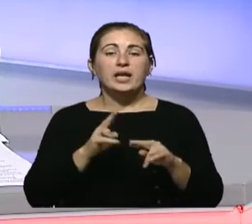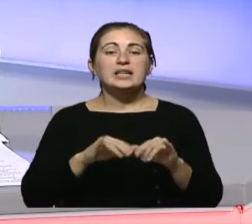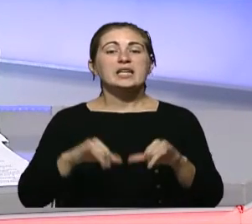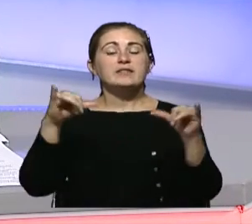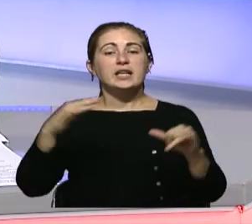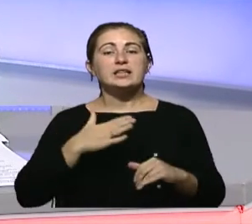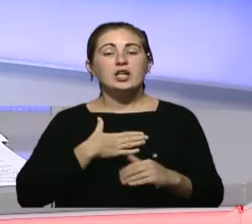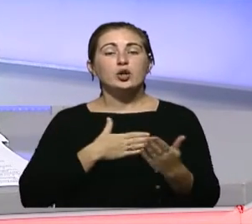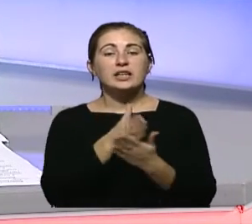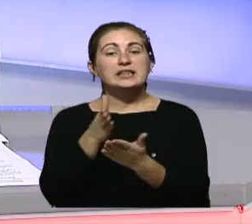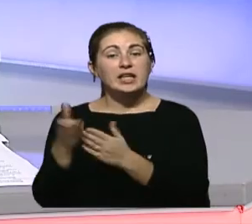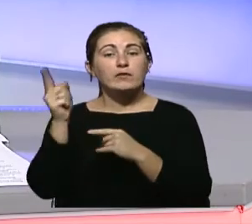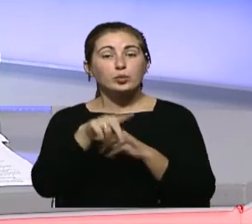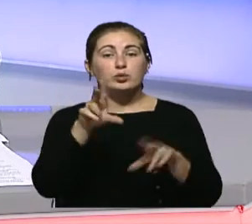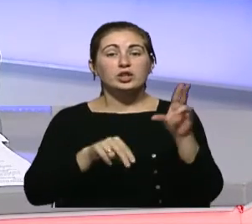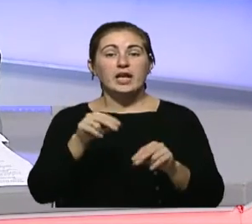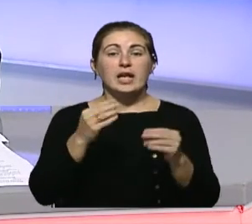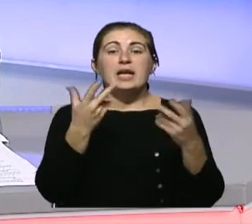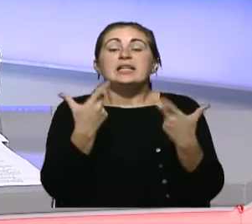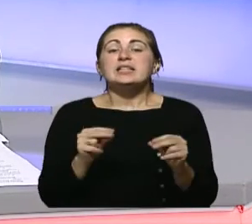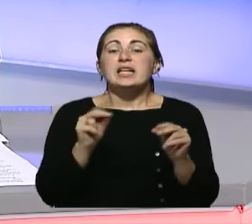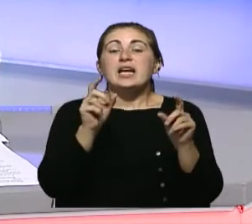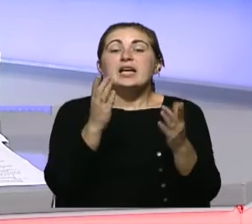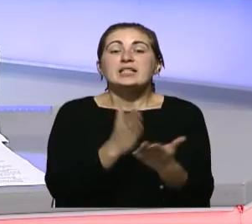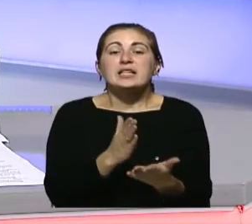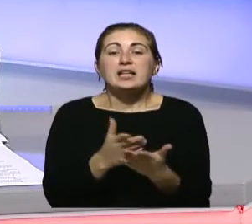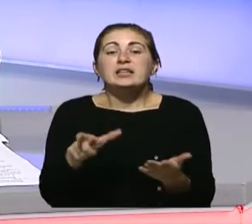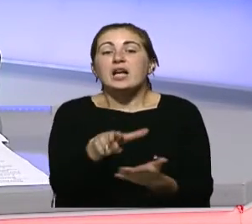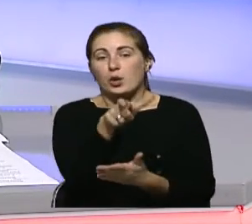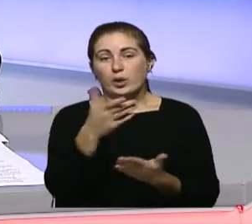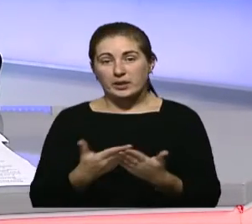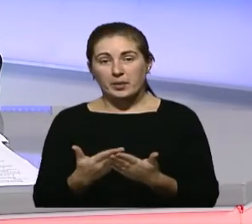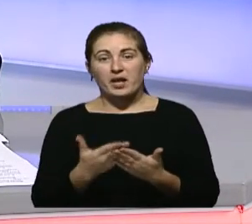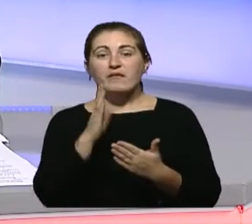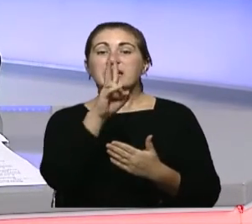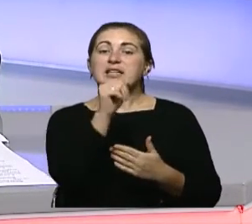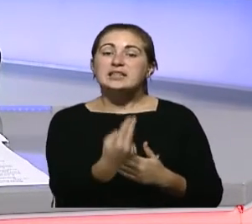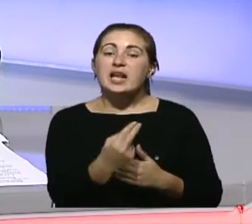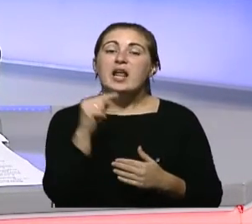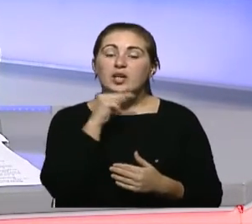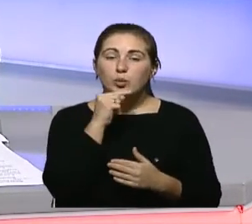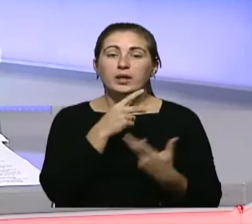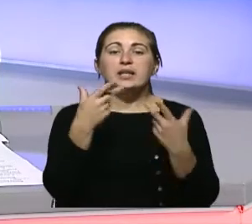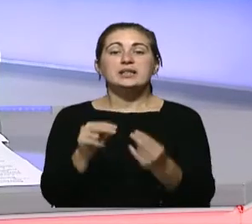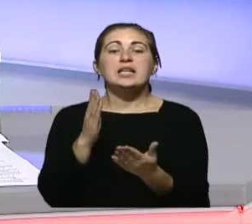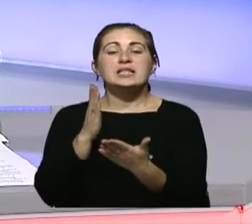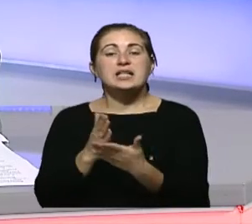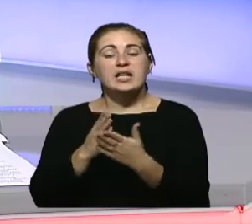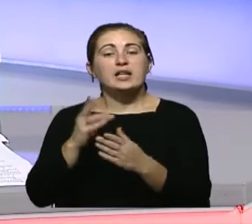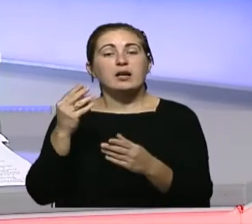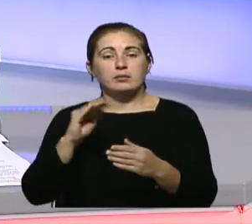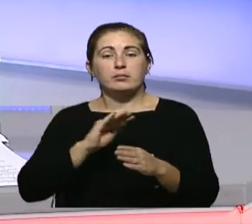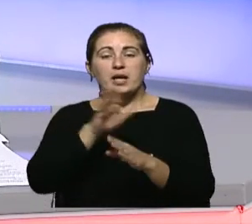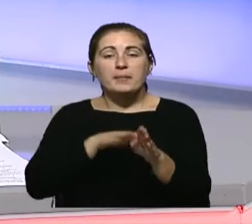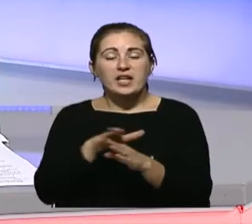развитие наших отраслей. Вот в том числе часто спрашивают, где сидят дороги, например, да? Вот в национальной экономике, где сидят капитальные вложения,